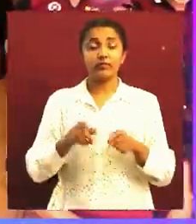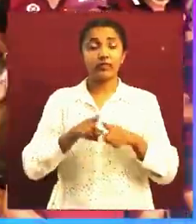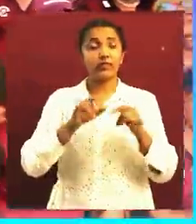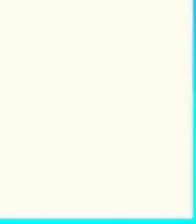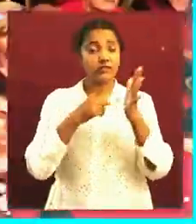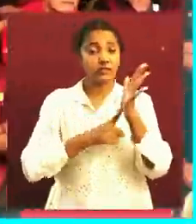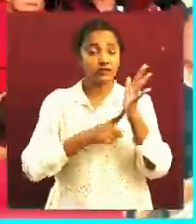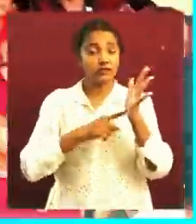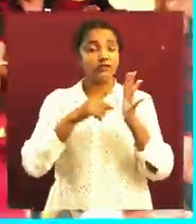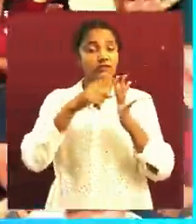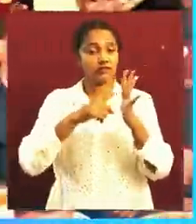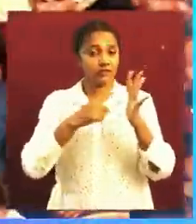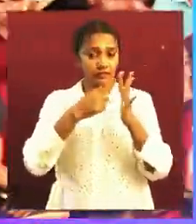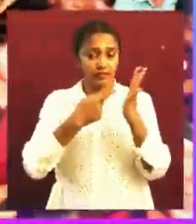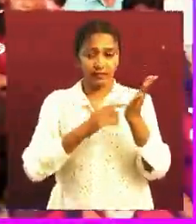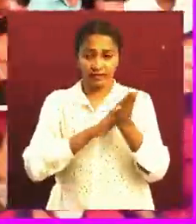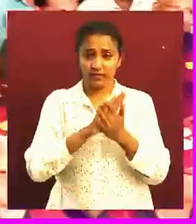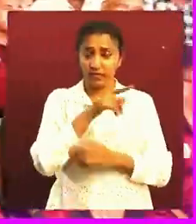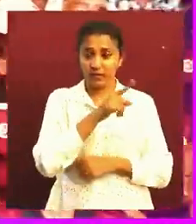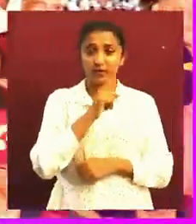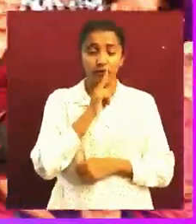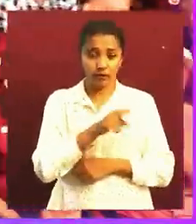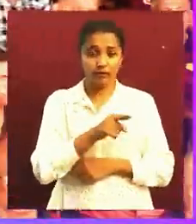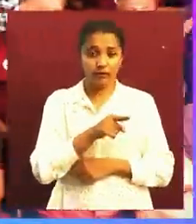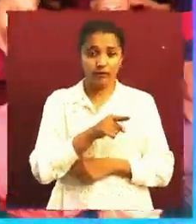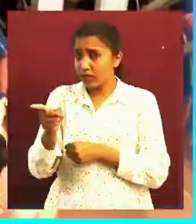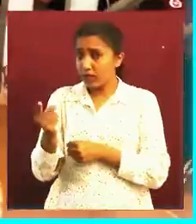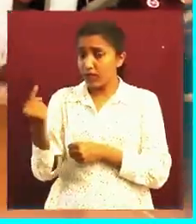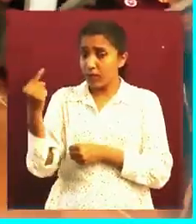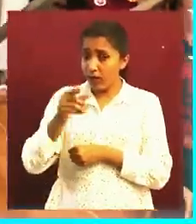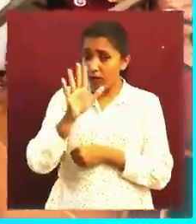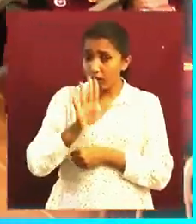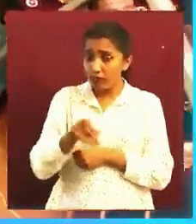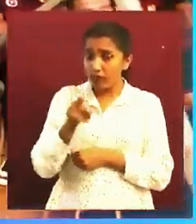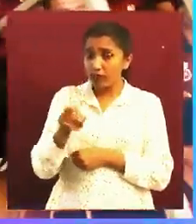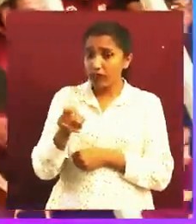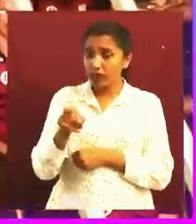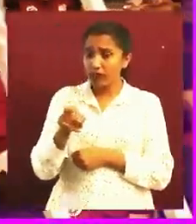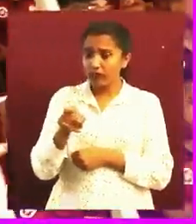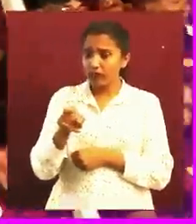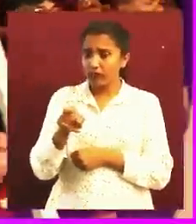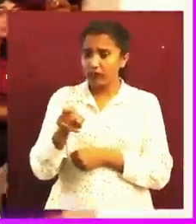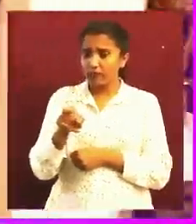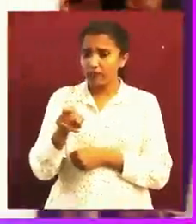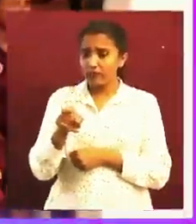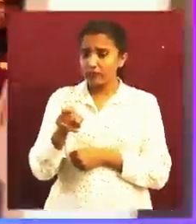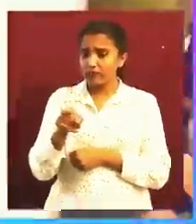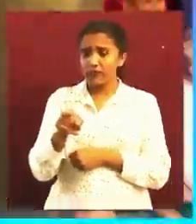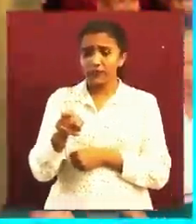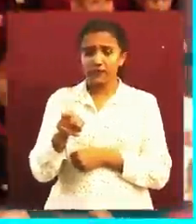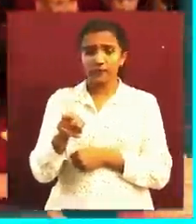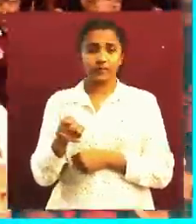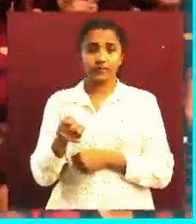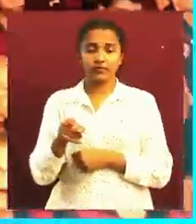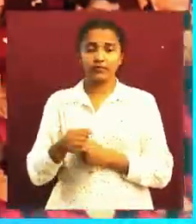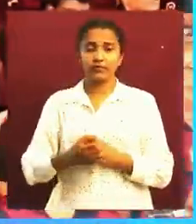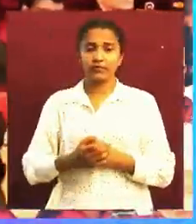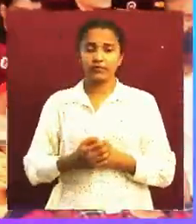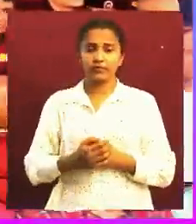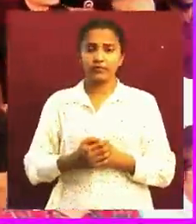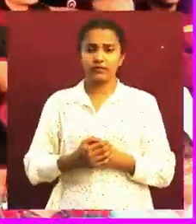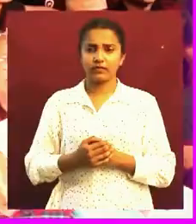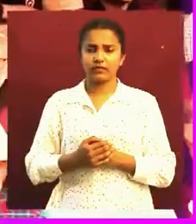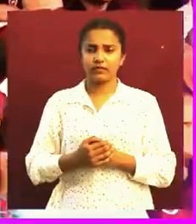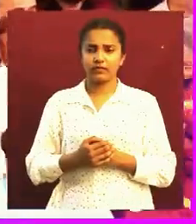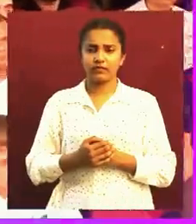කිව්වා ජාතික ජන බලවේගයේ ආණ්ඩුවක් පාවටම දීපල ගන්නවා කියලා. ගෙවල් දෙකක් තිබුත් ගෙයක් ගන්නවලු ඉඩමක් දෙයක් තිබුත් ඉඩමක් ගන්නවා.